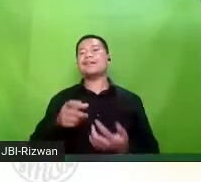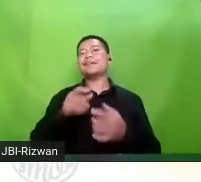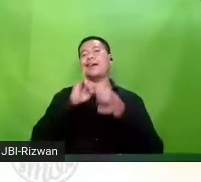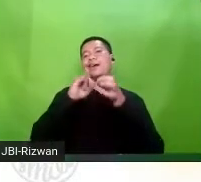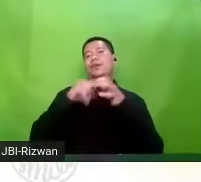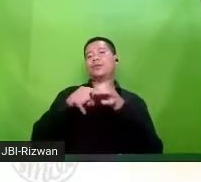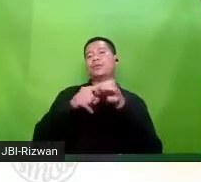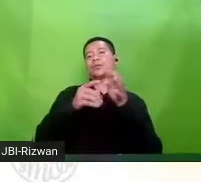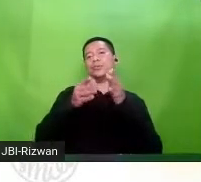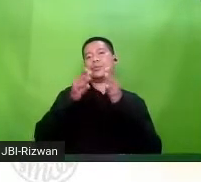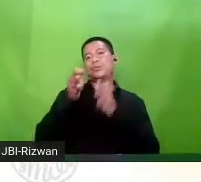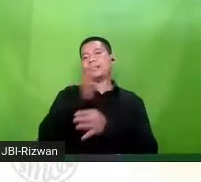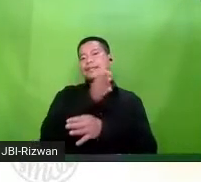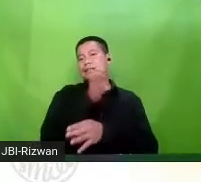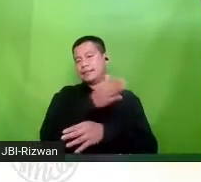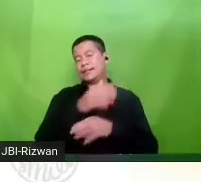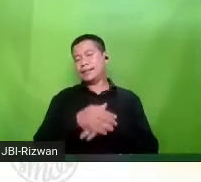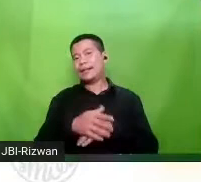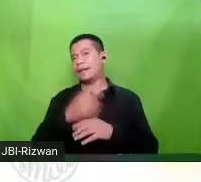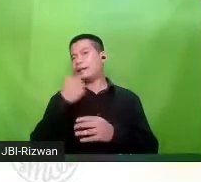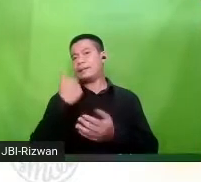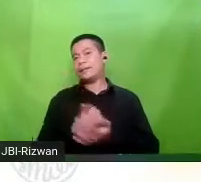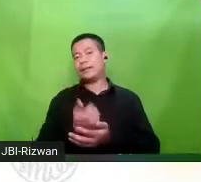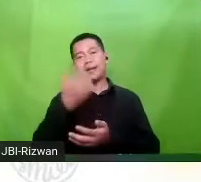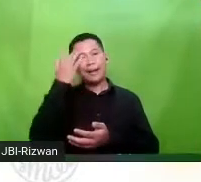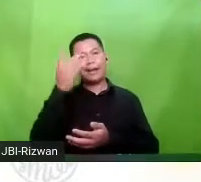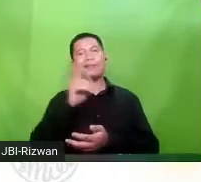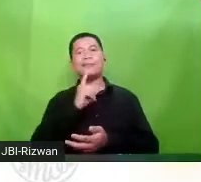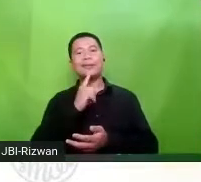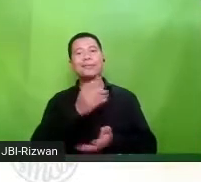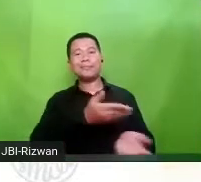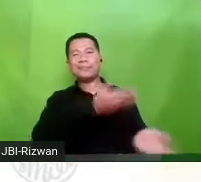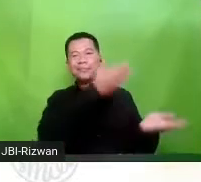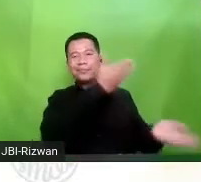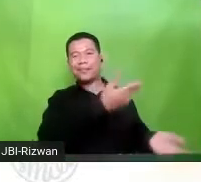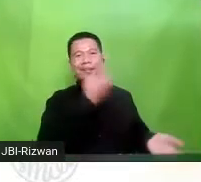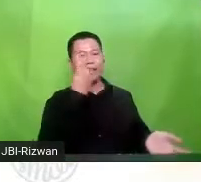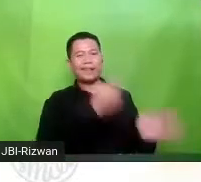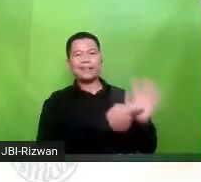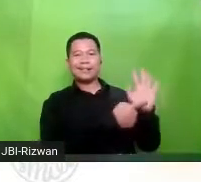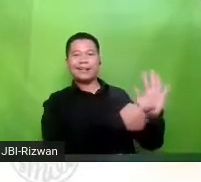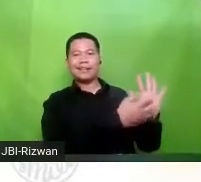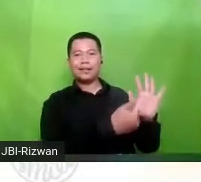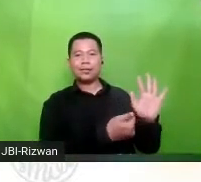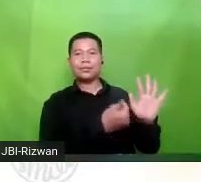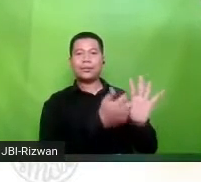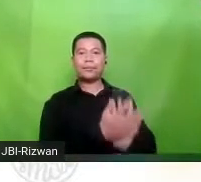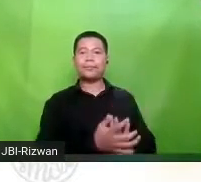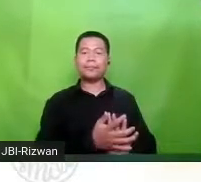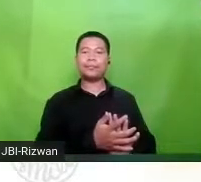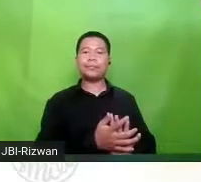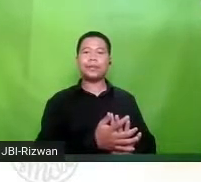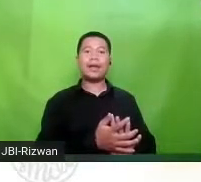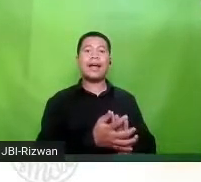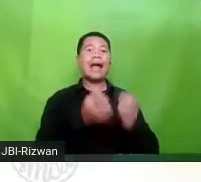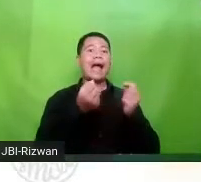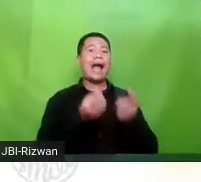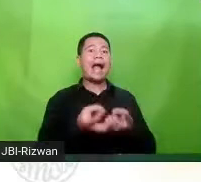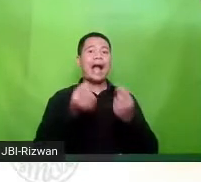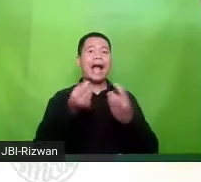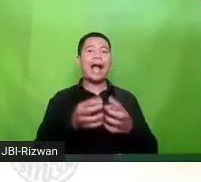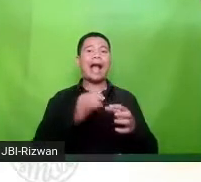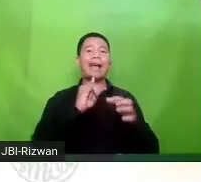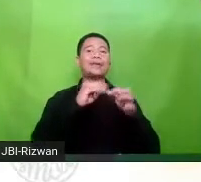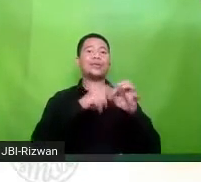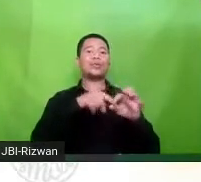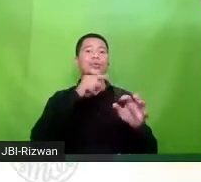Ini penting karena ternyata, ya kita lihat slide berikutnya, ternyata angka-angka IQ ini